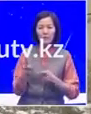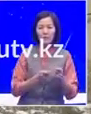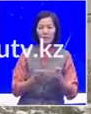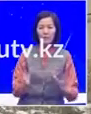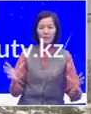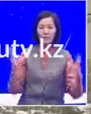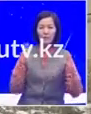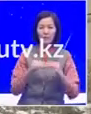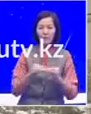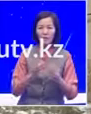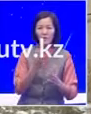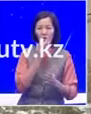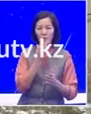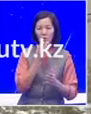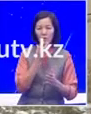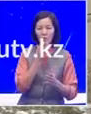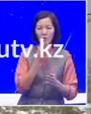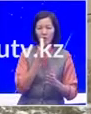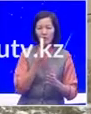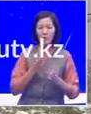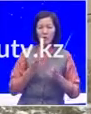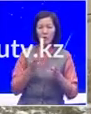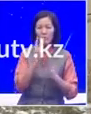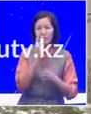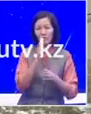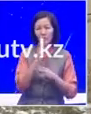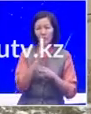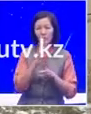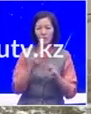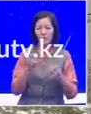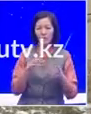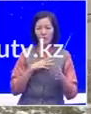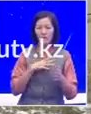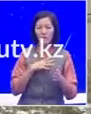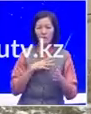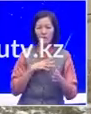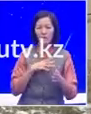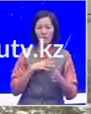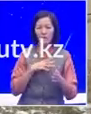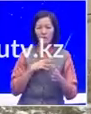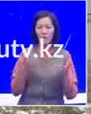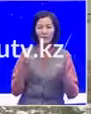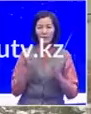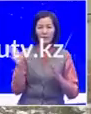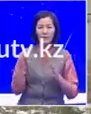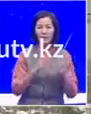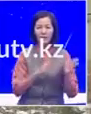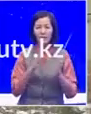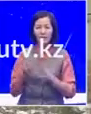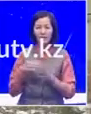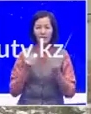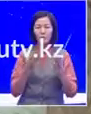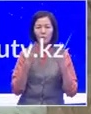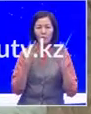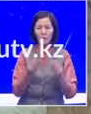барлығымыз жылту қазандықтан аралап шыққанбыз және ағымдағы жөндеу жүргізу керектілерін бәрін реттеп, бүгінгі